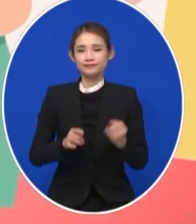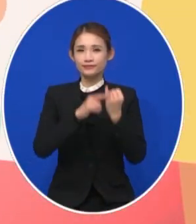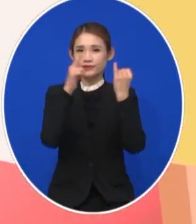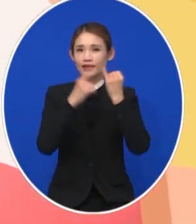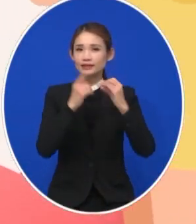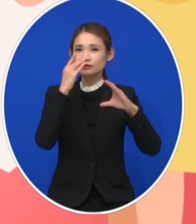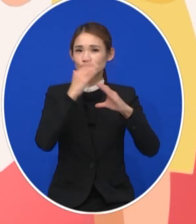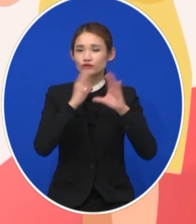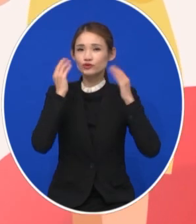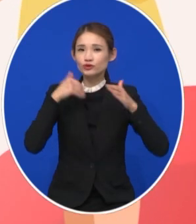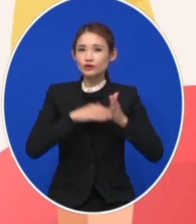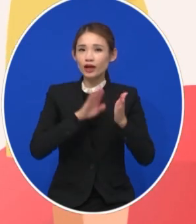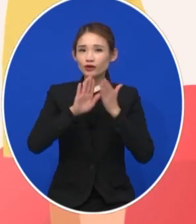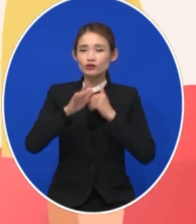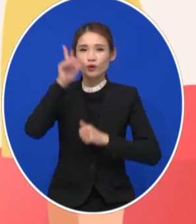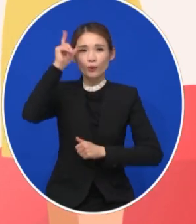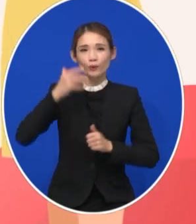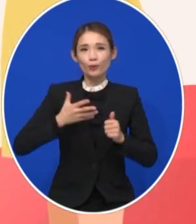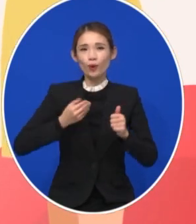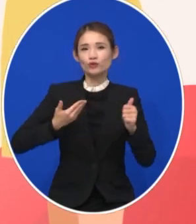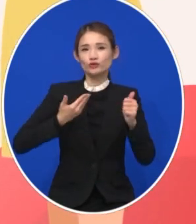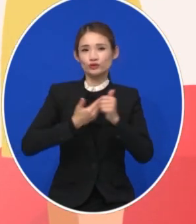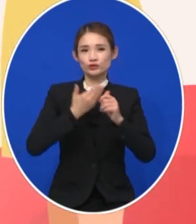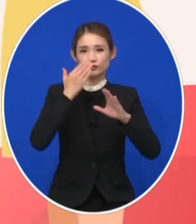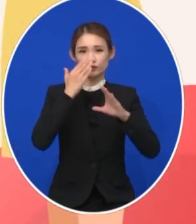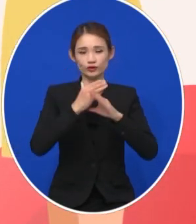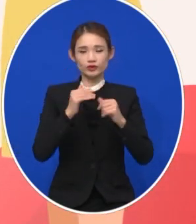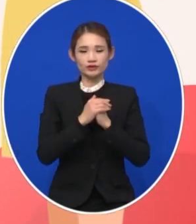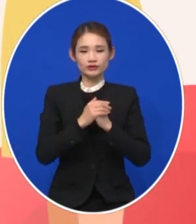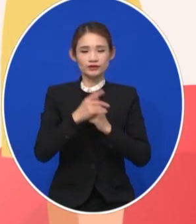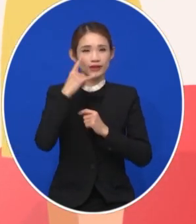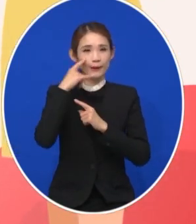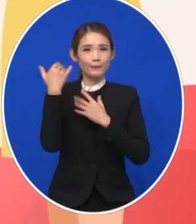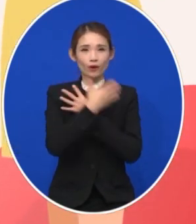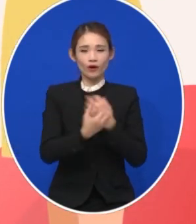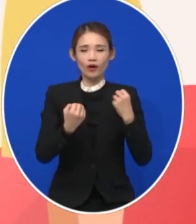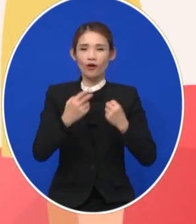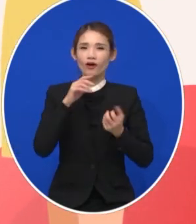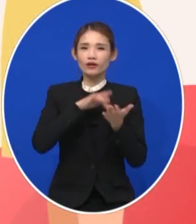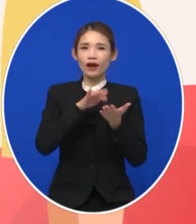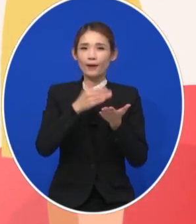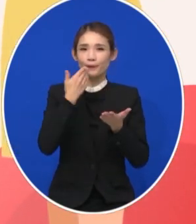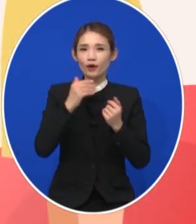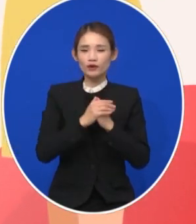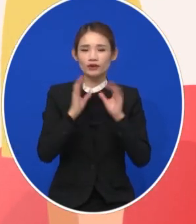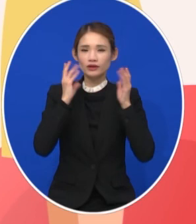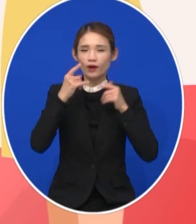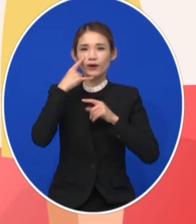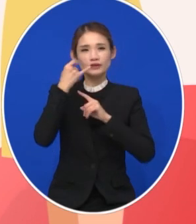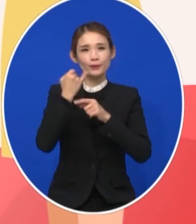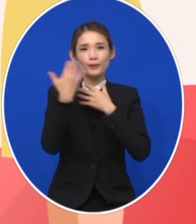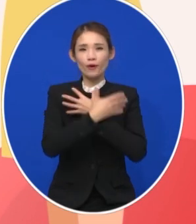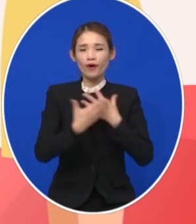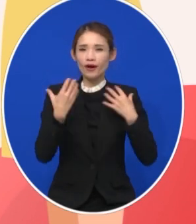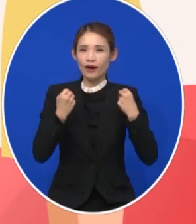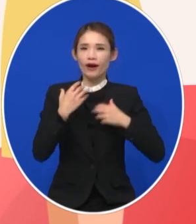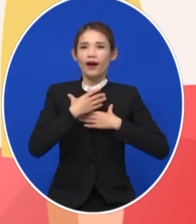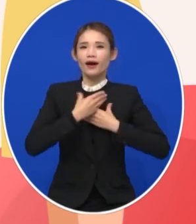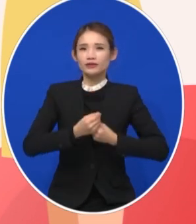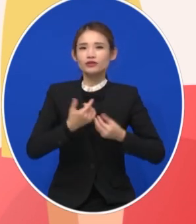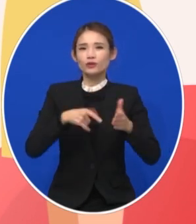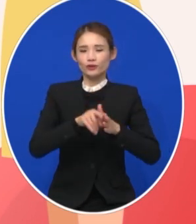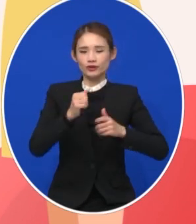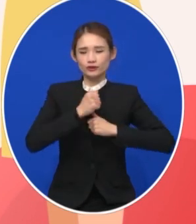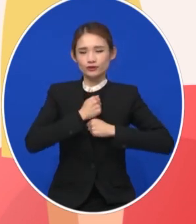임신 중이나 출산 후 모유 수유 중에 산모의 건강 관리를 위한 약물 복용은 태아와 산모의 안전을 위해 신중한